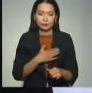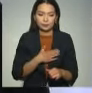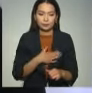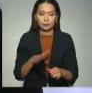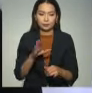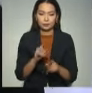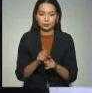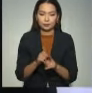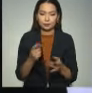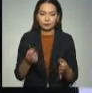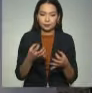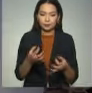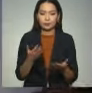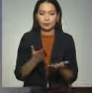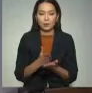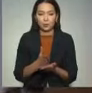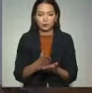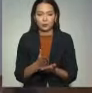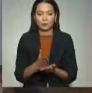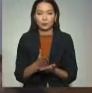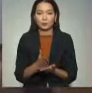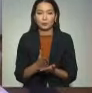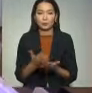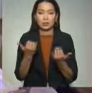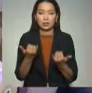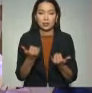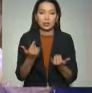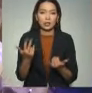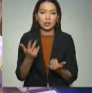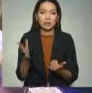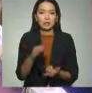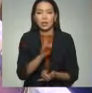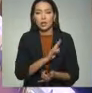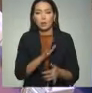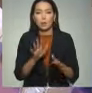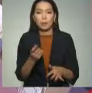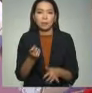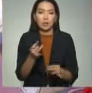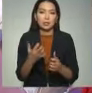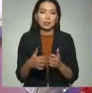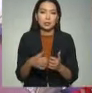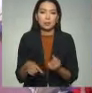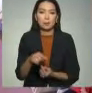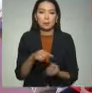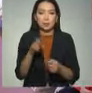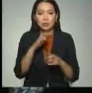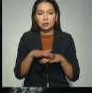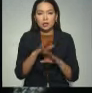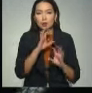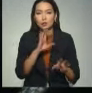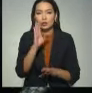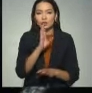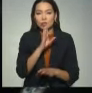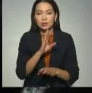и диктуют ценовую политику. Сейчас треть всех рабочих мест в малом и среднем бизнесе в стране обеспечивают